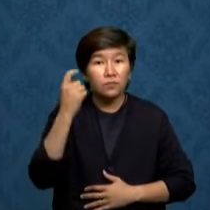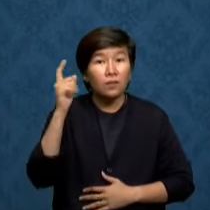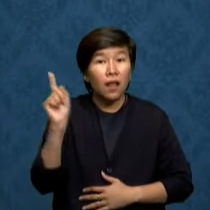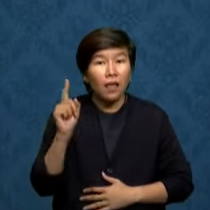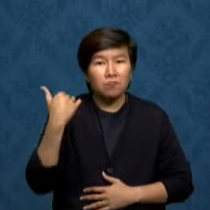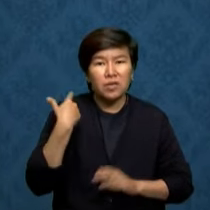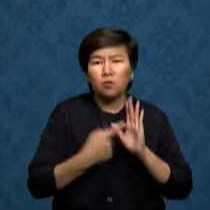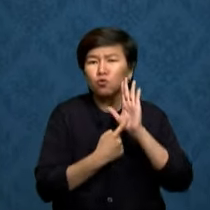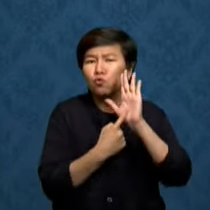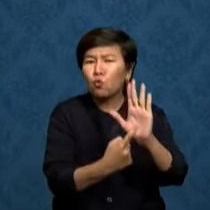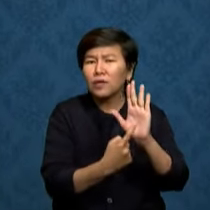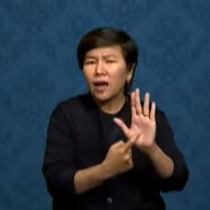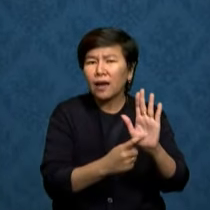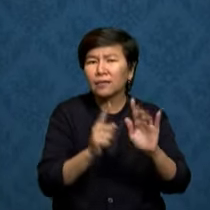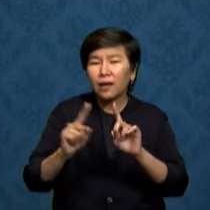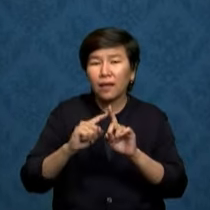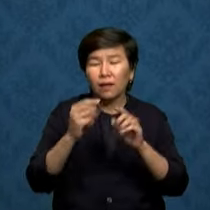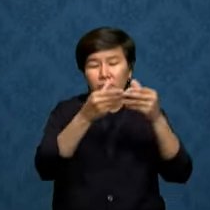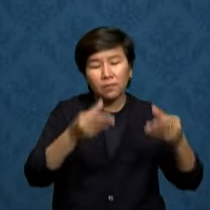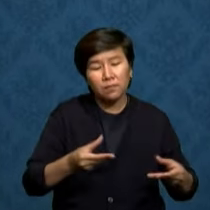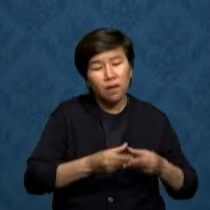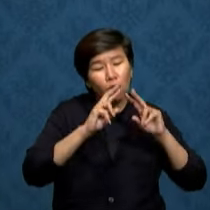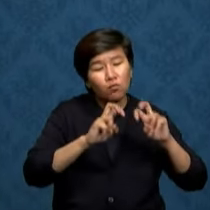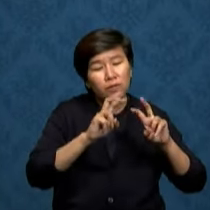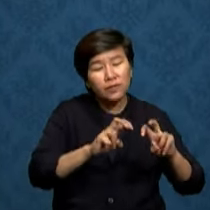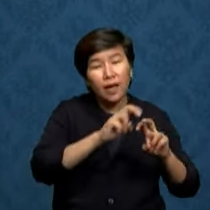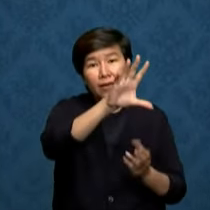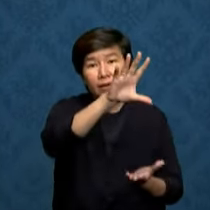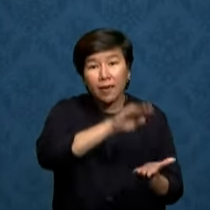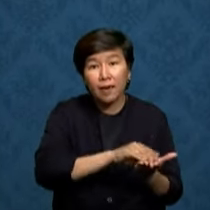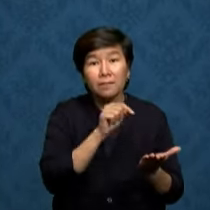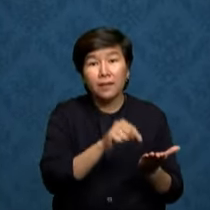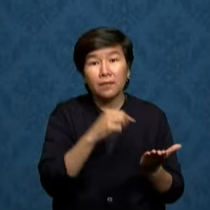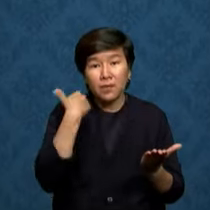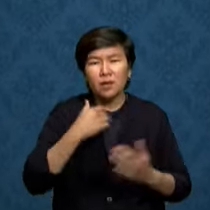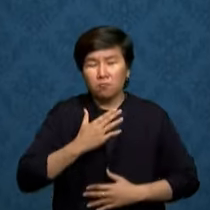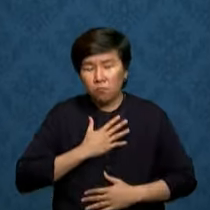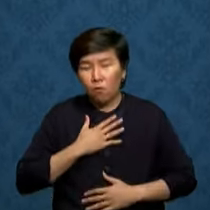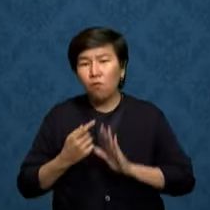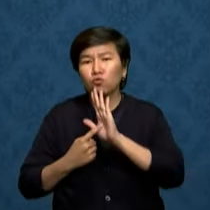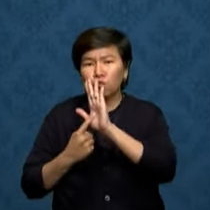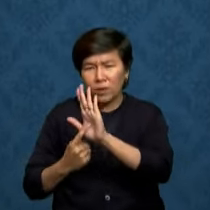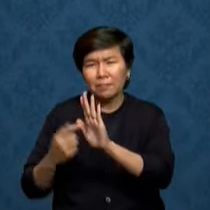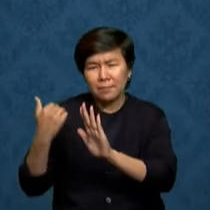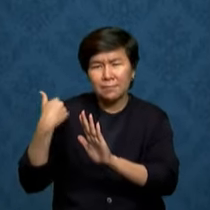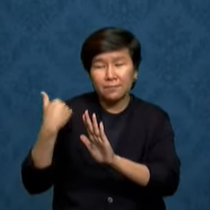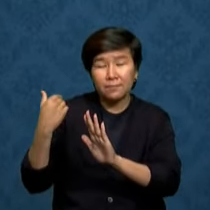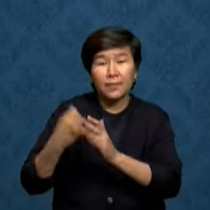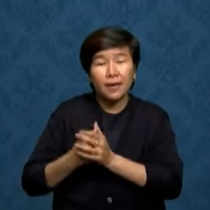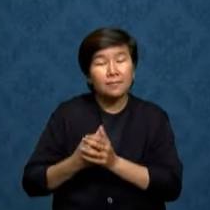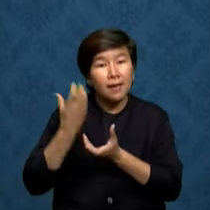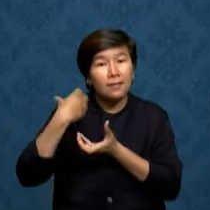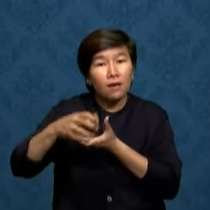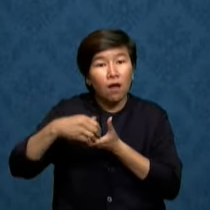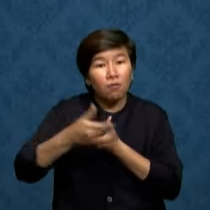อย่างมากมายมีผลการวิจัยอะไรต่างๆมากมายเมื่อสักครู่นะครับผมก็มีตัวอย่างให้ที่ประชุมแบ่งนี้ได้